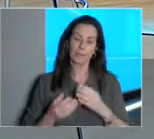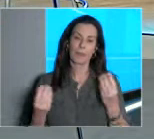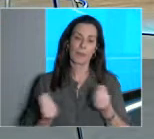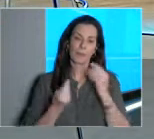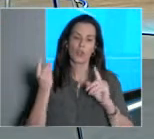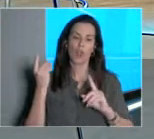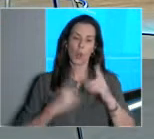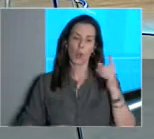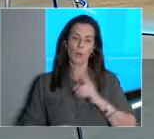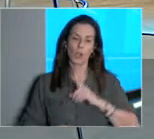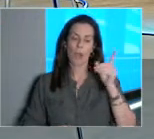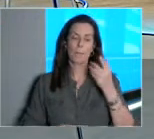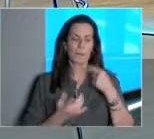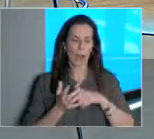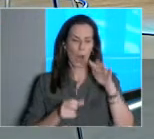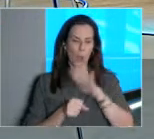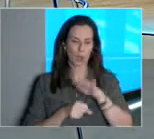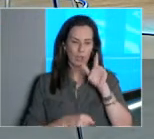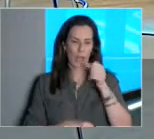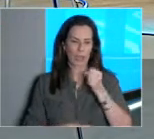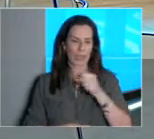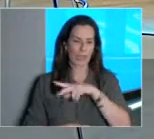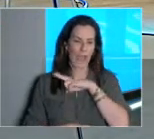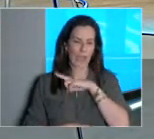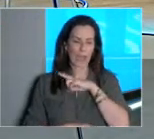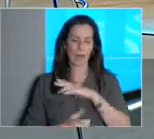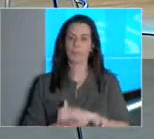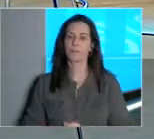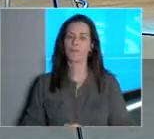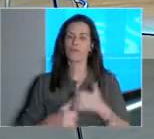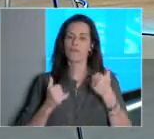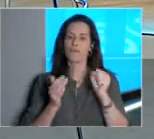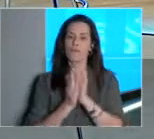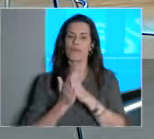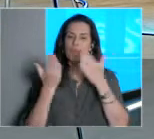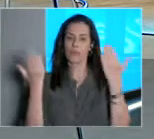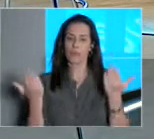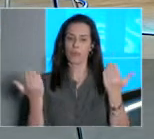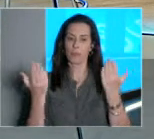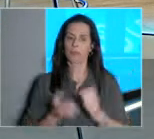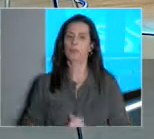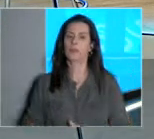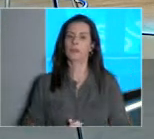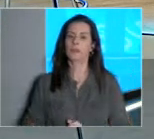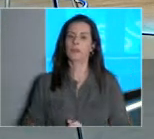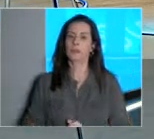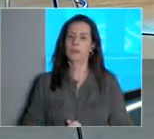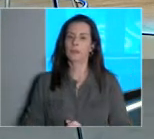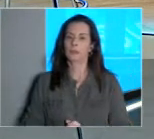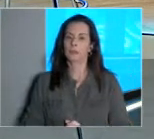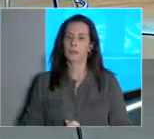מהפולו-אפים שפרשת האונס הזאת מייצרת בתקשורת. בואו נעבור לכתבות שהוצאנו